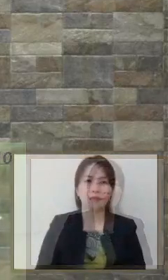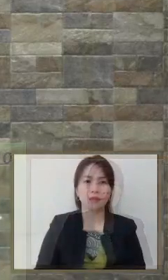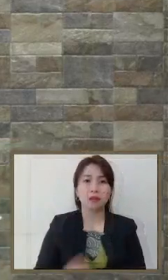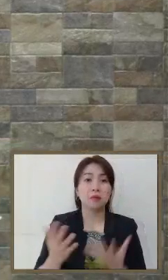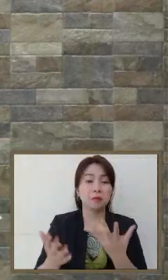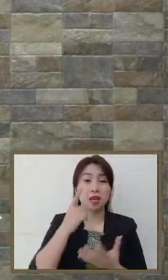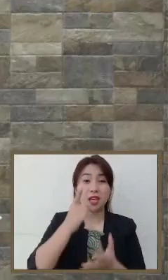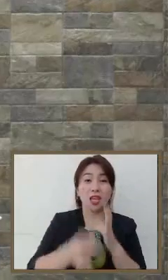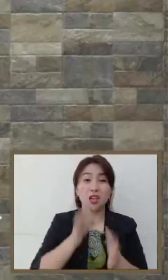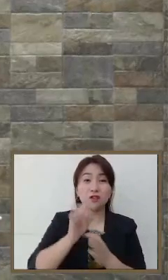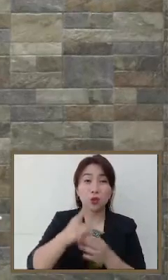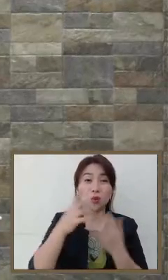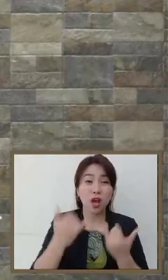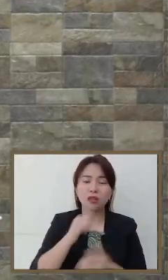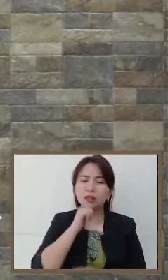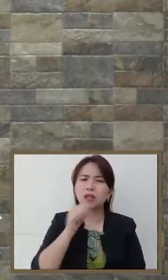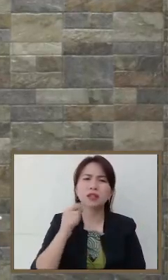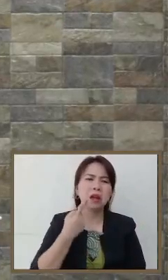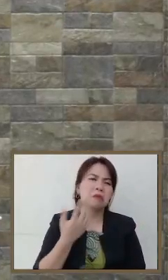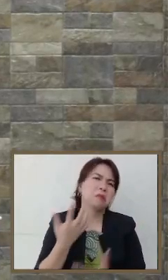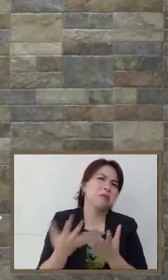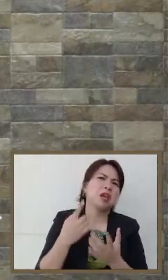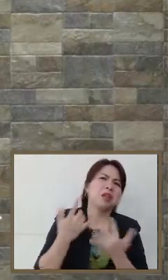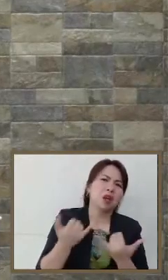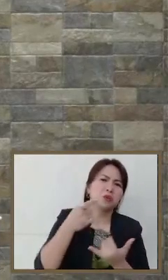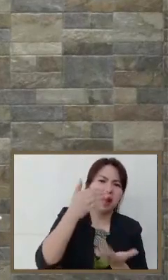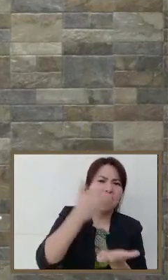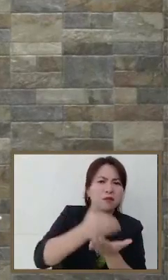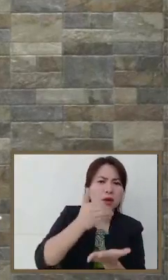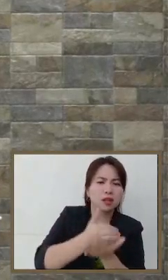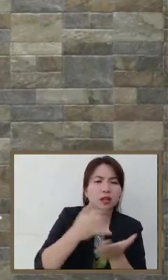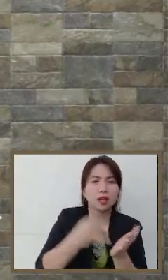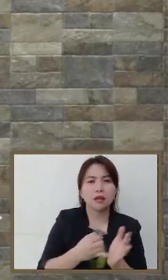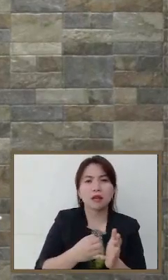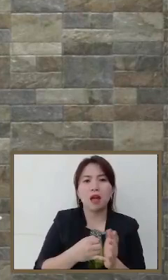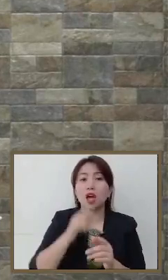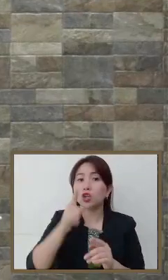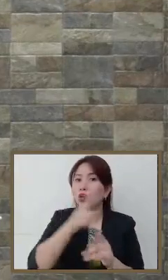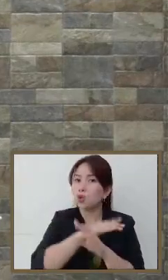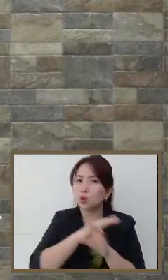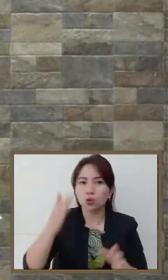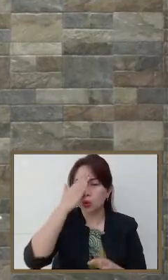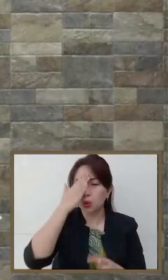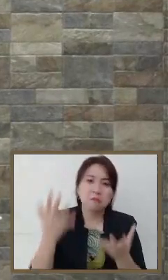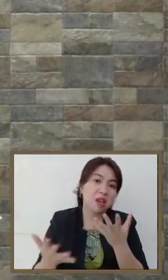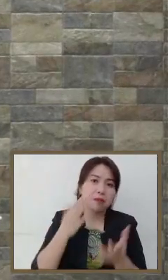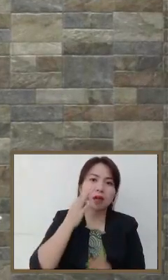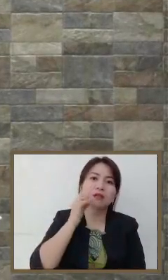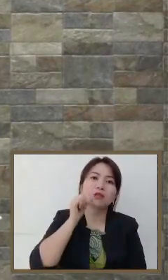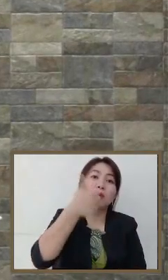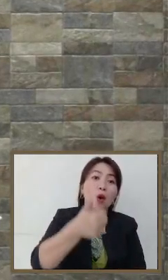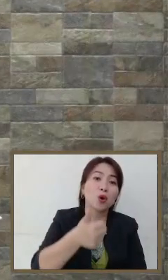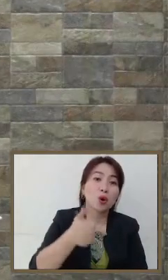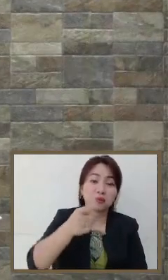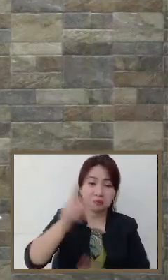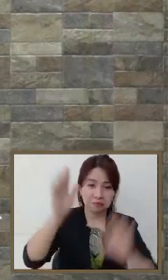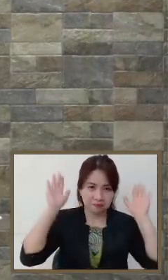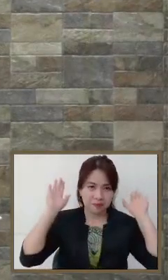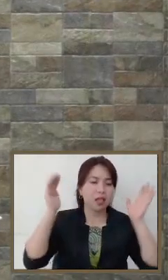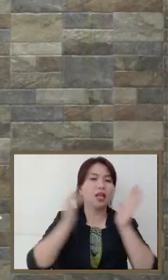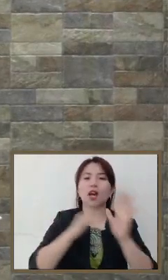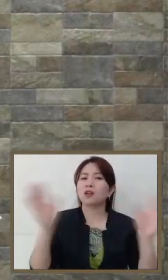ka ngayon Nak naiwasan mo pero hindi natin alam kung bukas baka bumigay ka na walang malakas